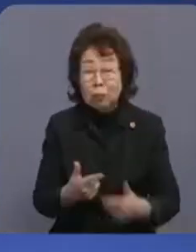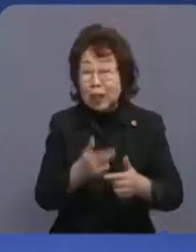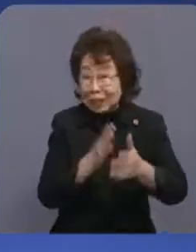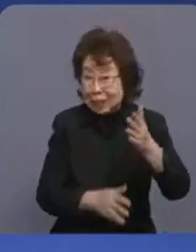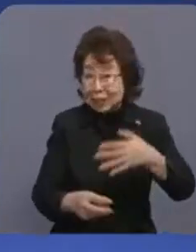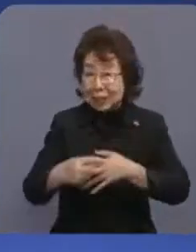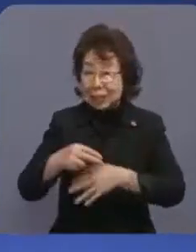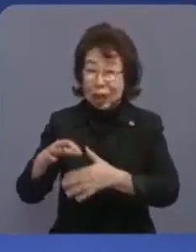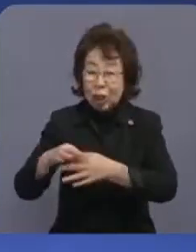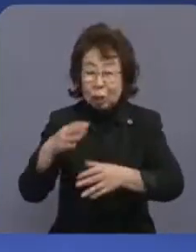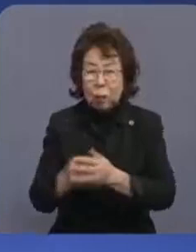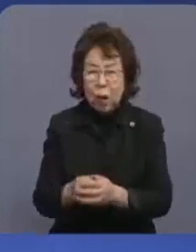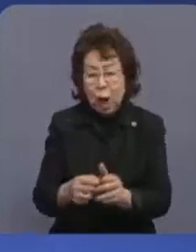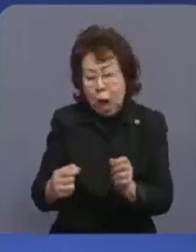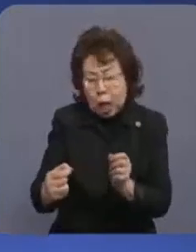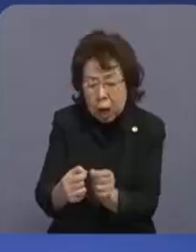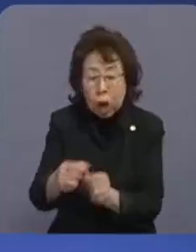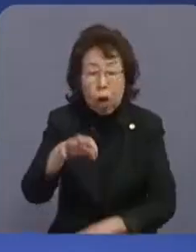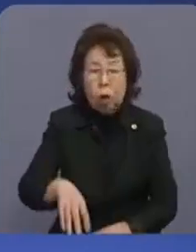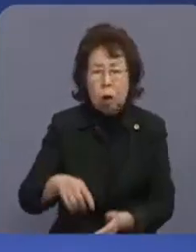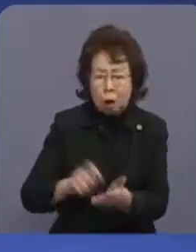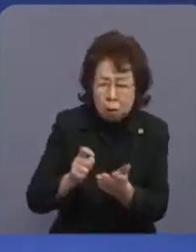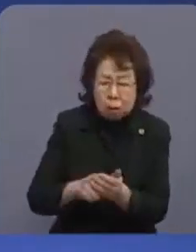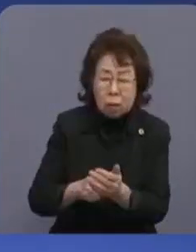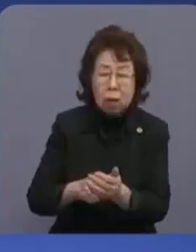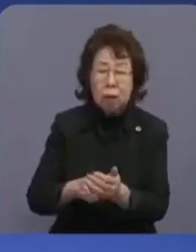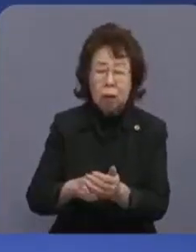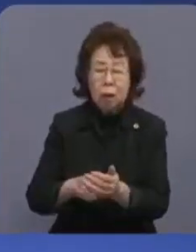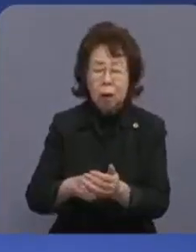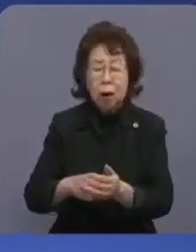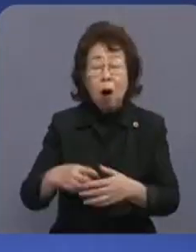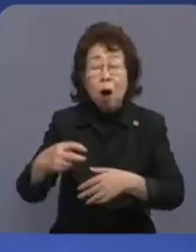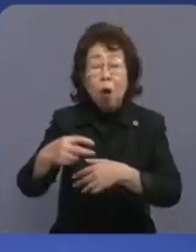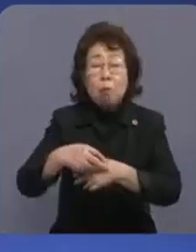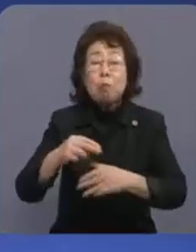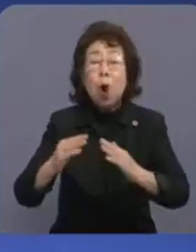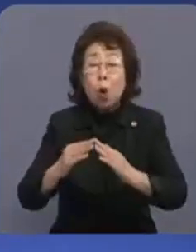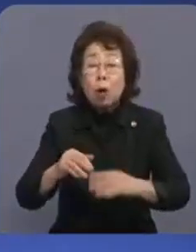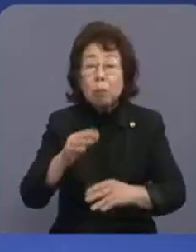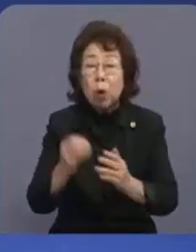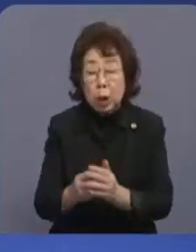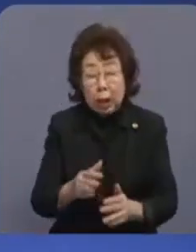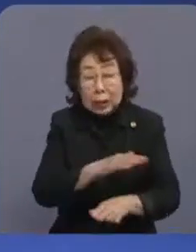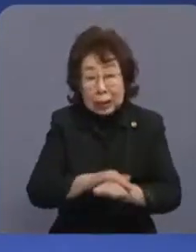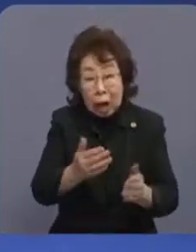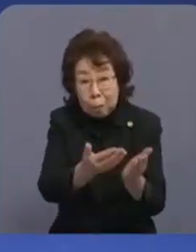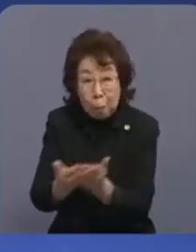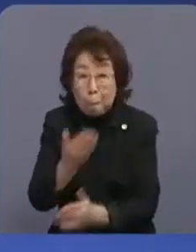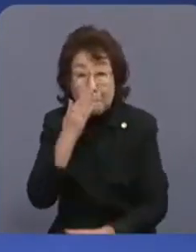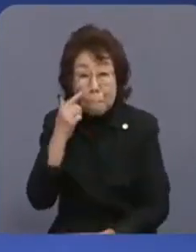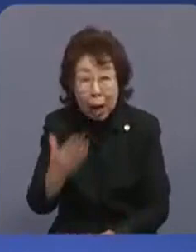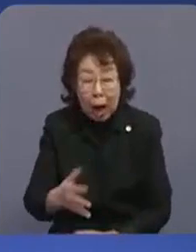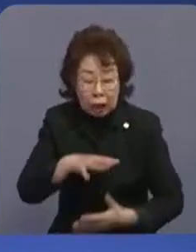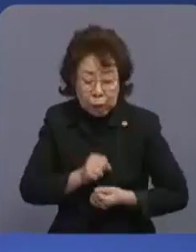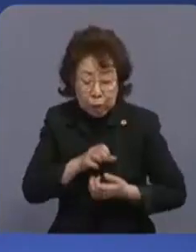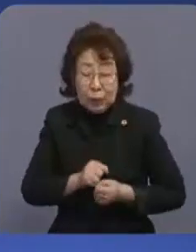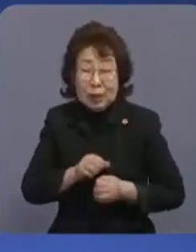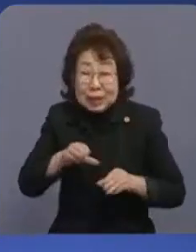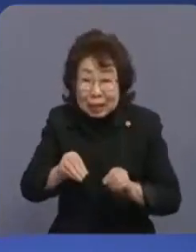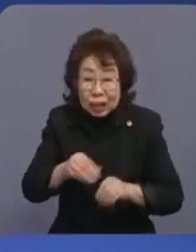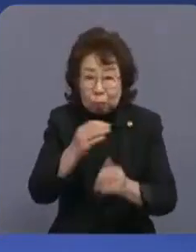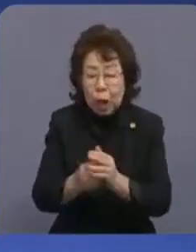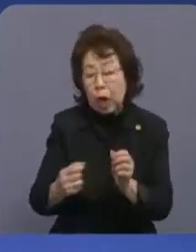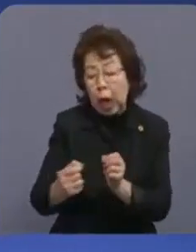의료계가 마련한 최단거리 응급 의료 기관 심정지 환자 즉시 수용이 원칙이 잘 지켜진다면 심정지 환자는 가까운